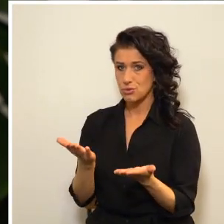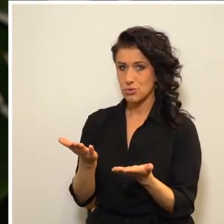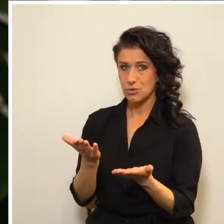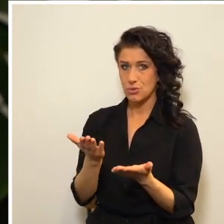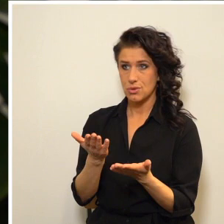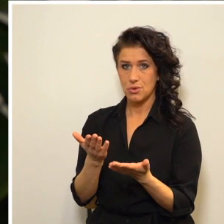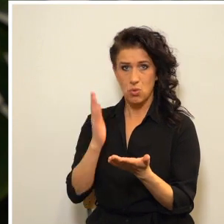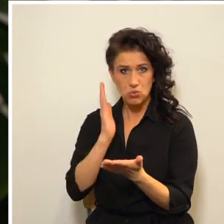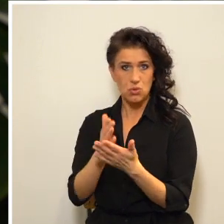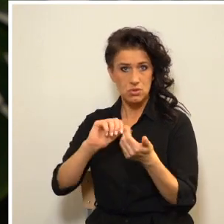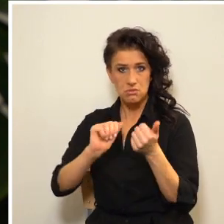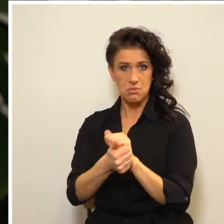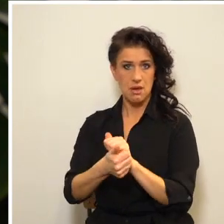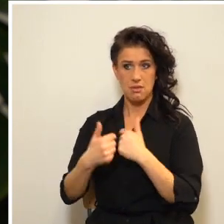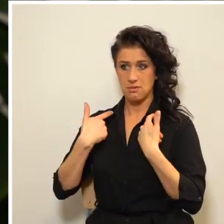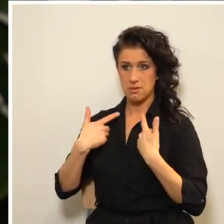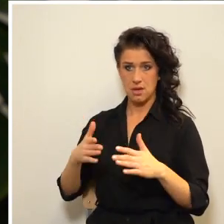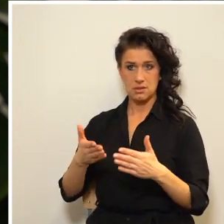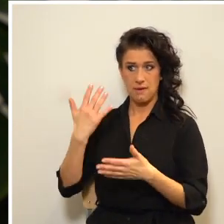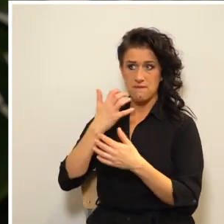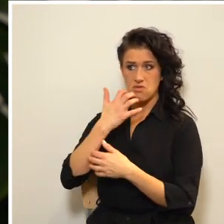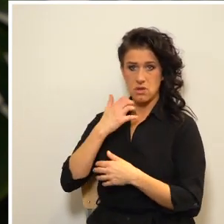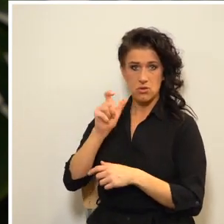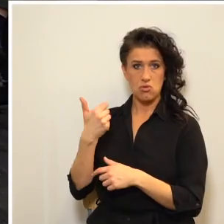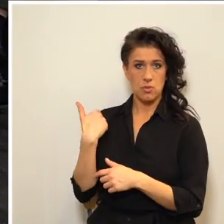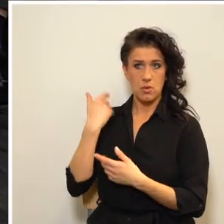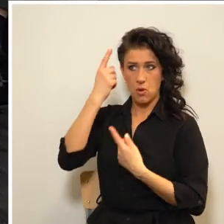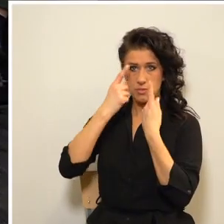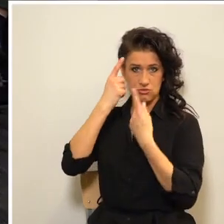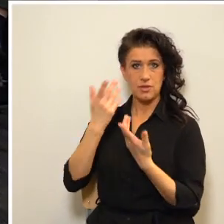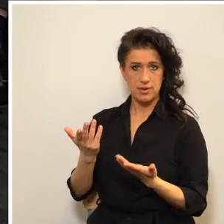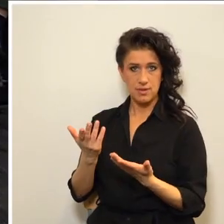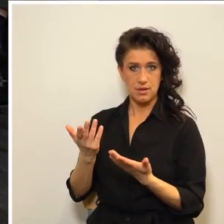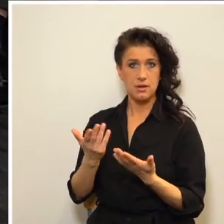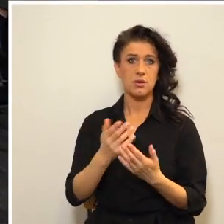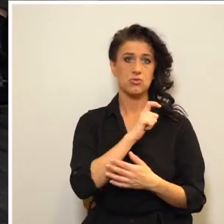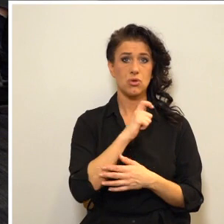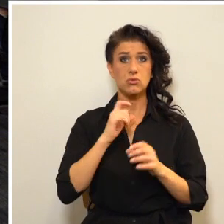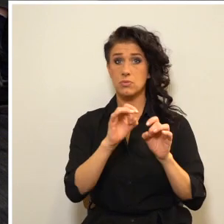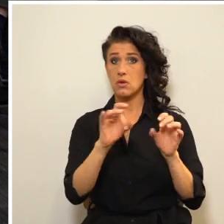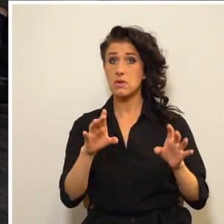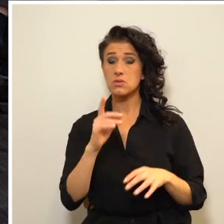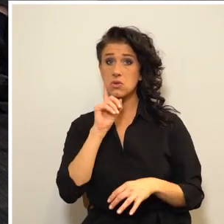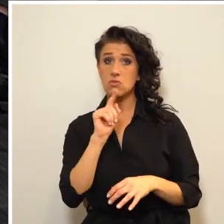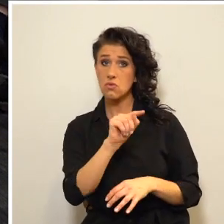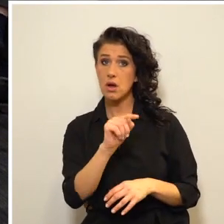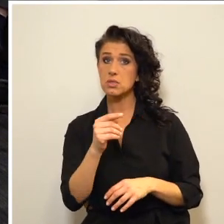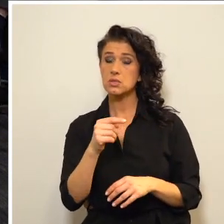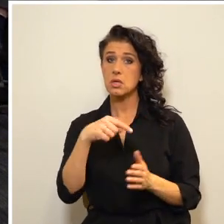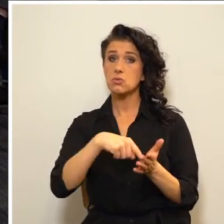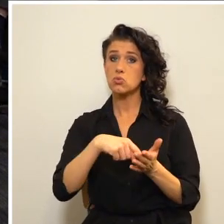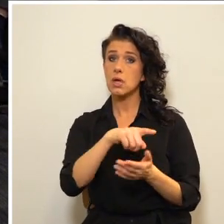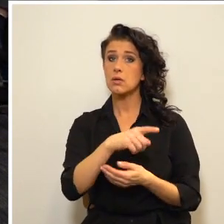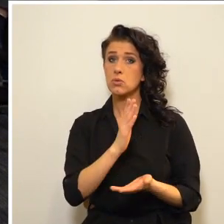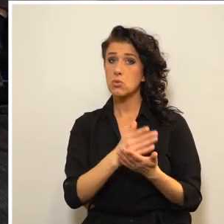ulegają zmianie Księże profesorze w tutaj już padło że